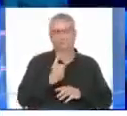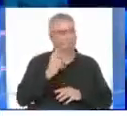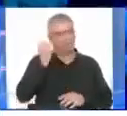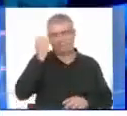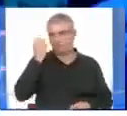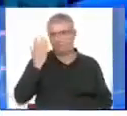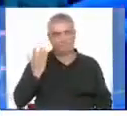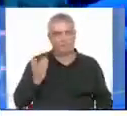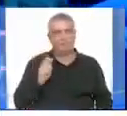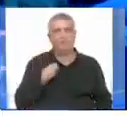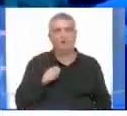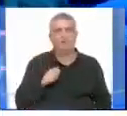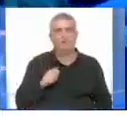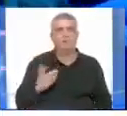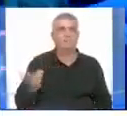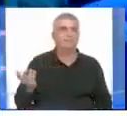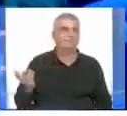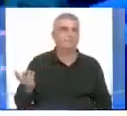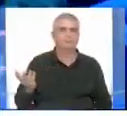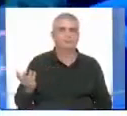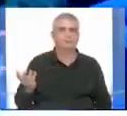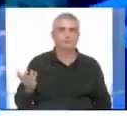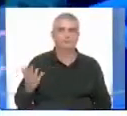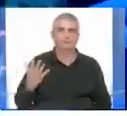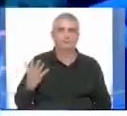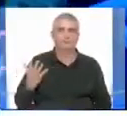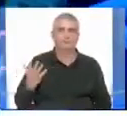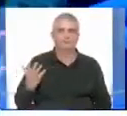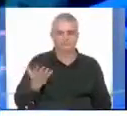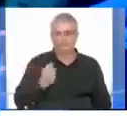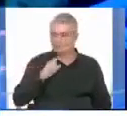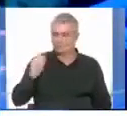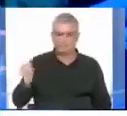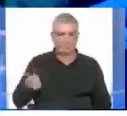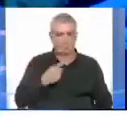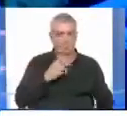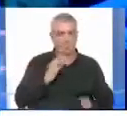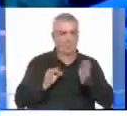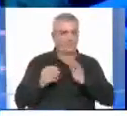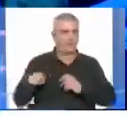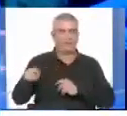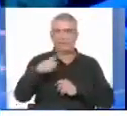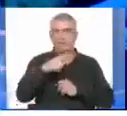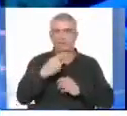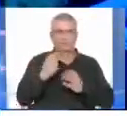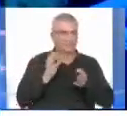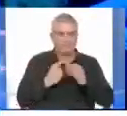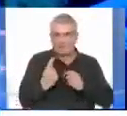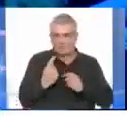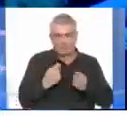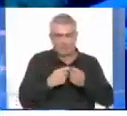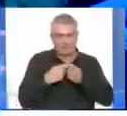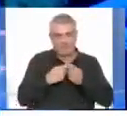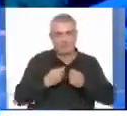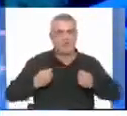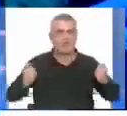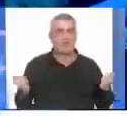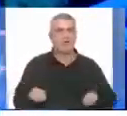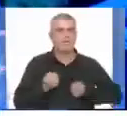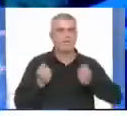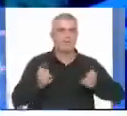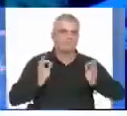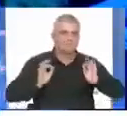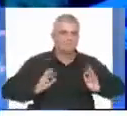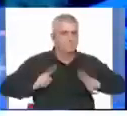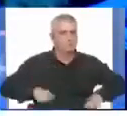סתם השופטים חטפו מכל שופרי הפרקליטות. הרי הפרקליטות ארגנה קמפיין